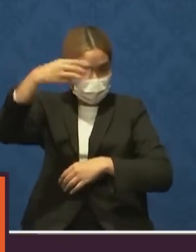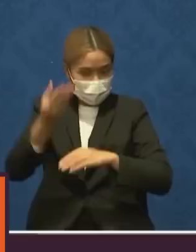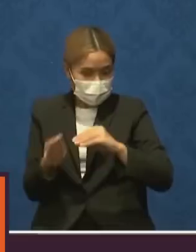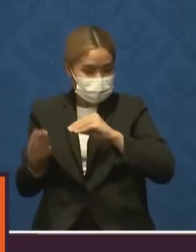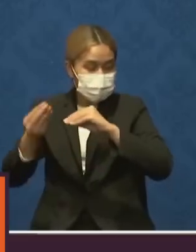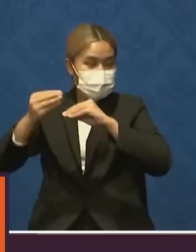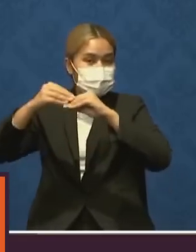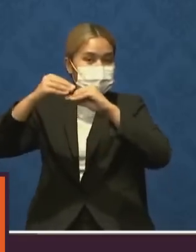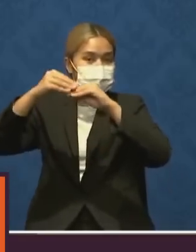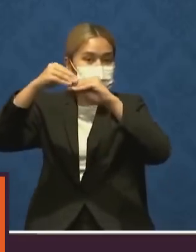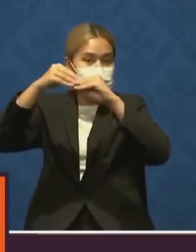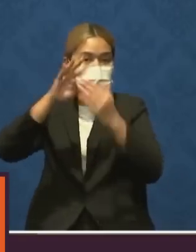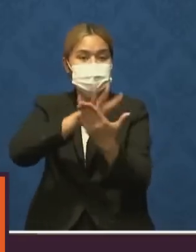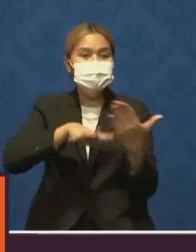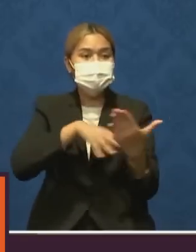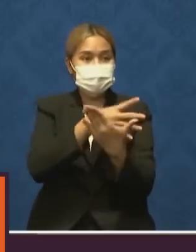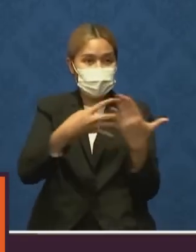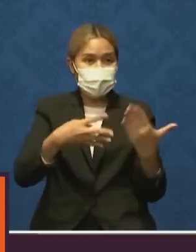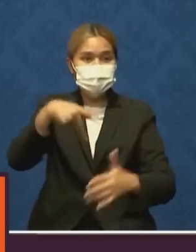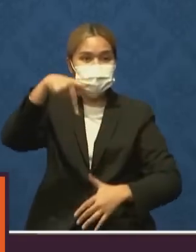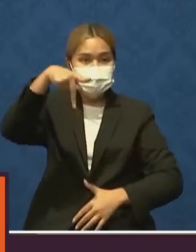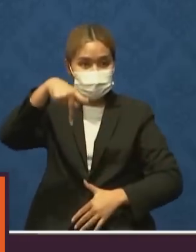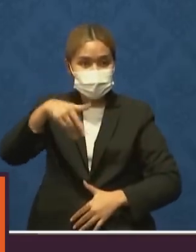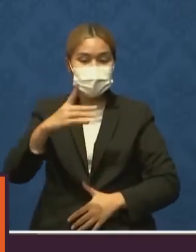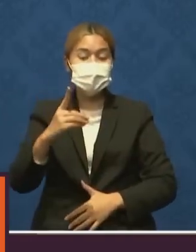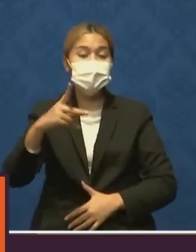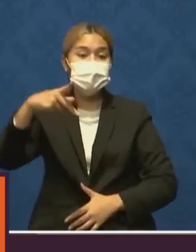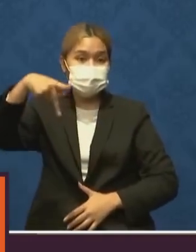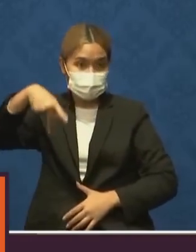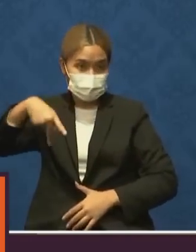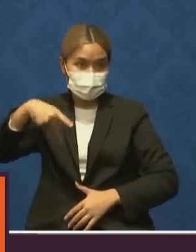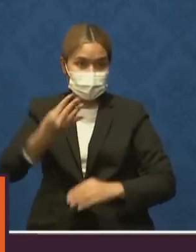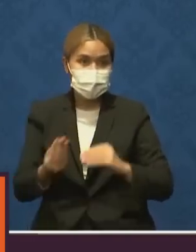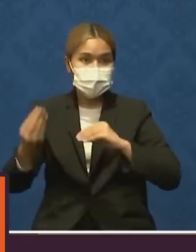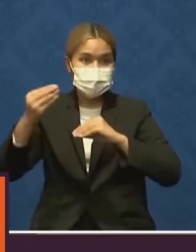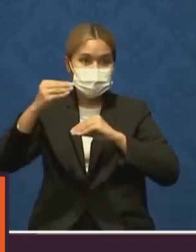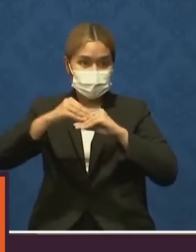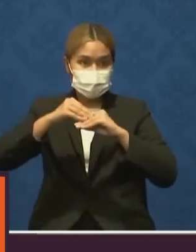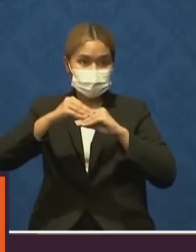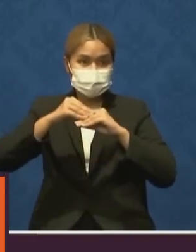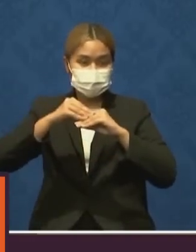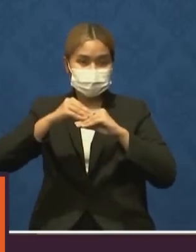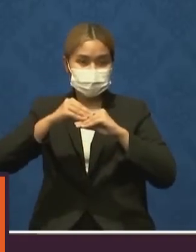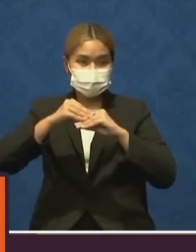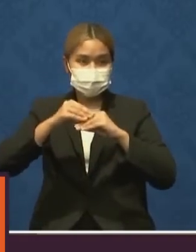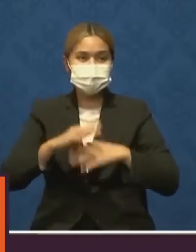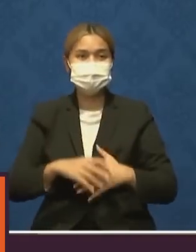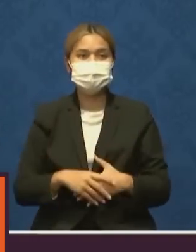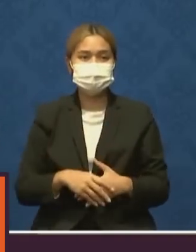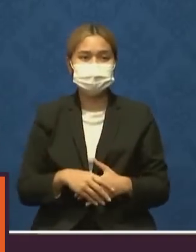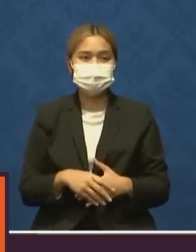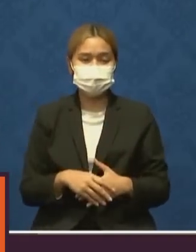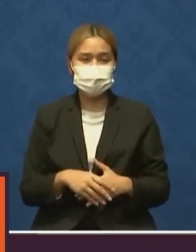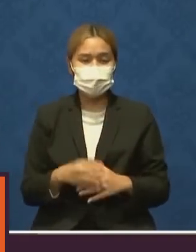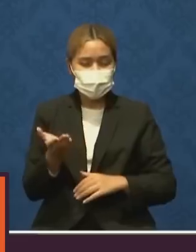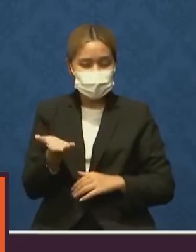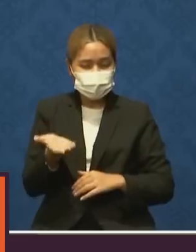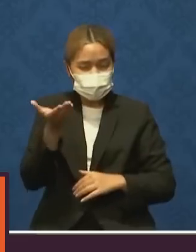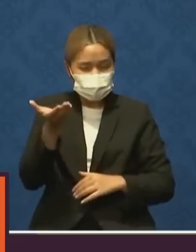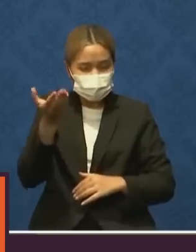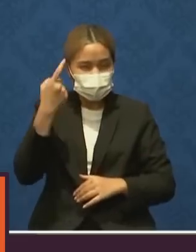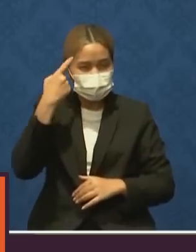คืตั้งเป้าหมายให้สูงข้นมาเป็น 43% ครัโยทมัไม่จำเป็นจะต้สขนดนี้ครับเพราแผน PD